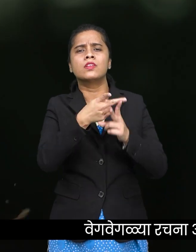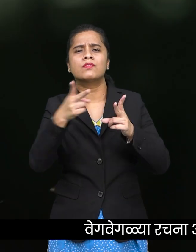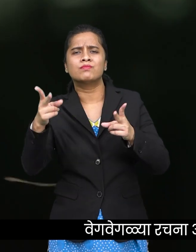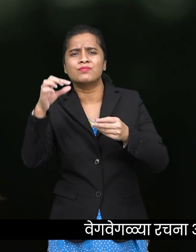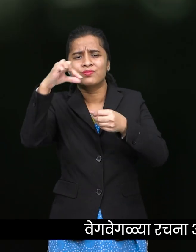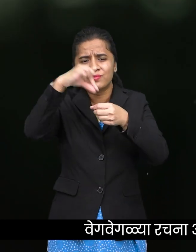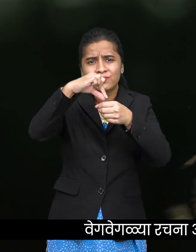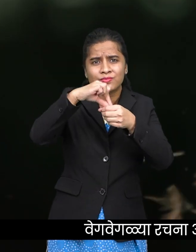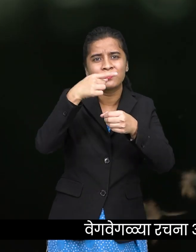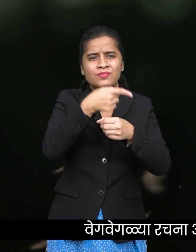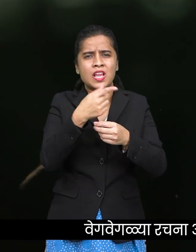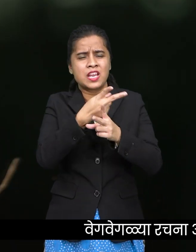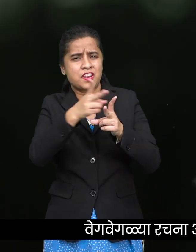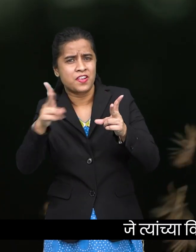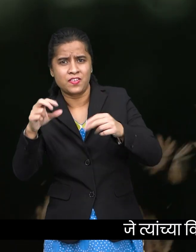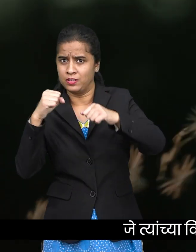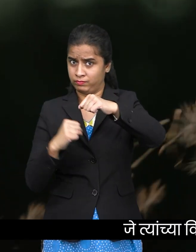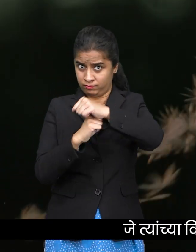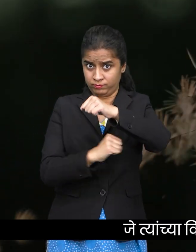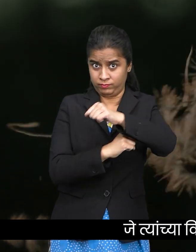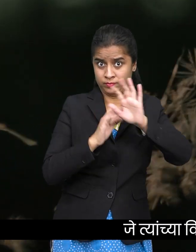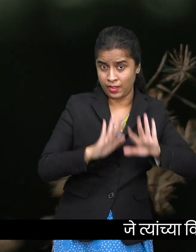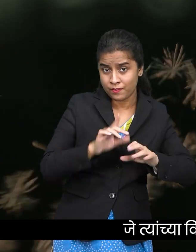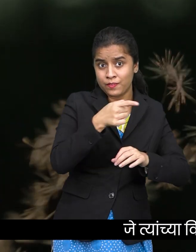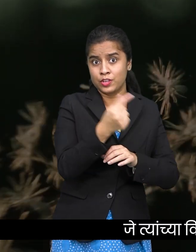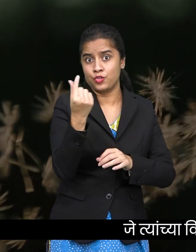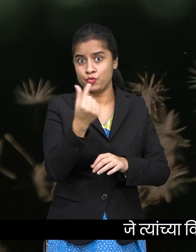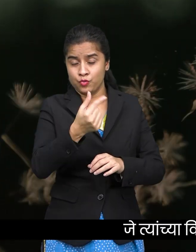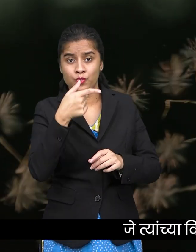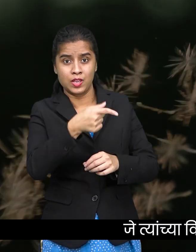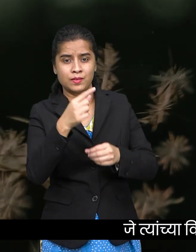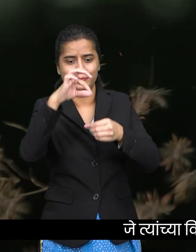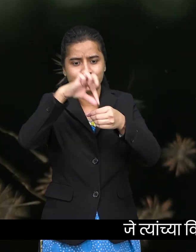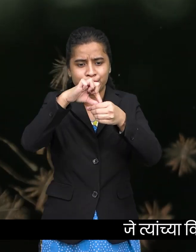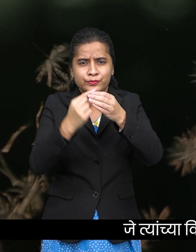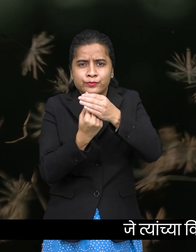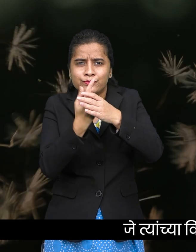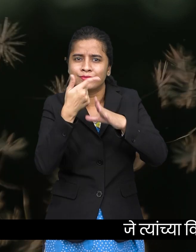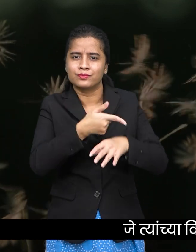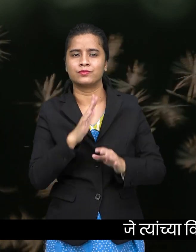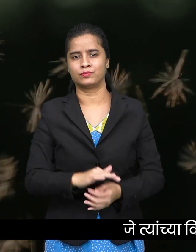वेगवेगळ्या रचना असलेल्या वेगवेगळ्या बिया आहेत जे त्यांच्या विखुरण्यासाठी उपयुक्त आहेत.